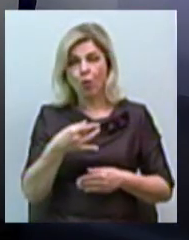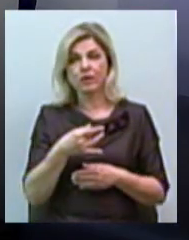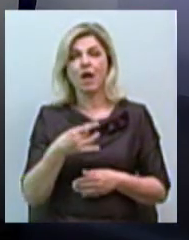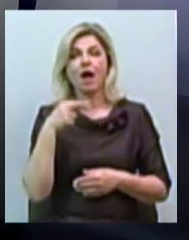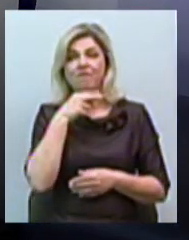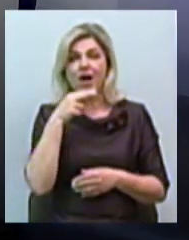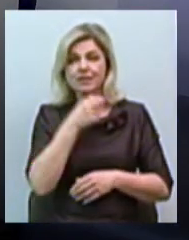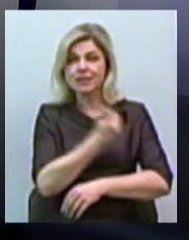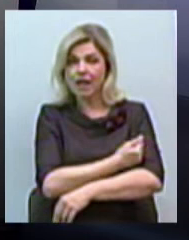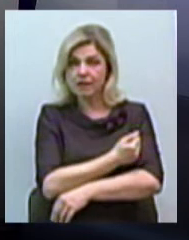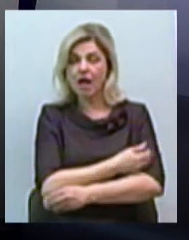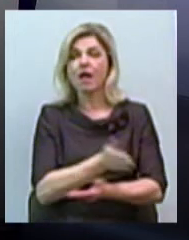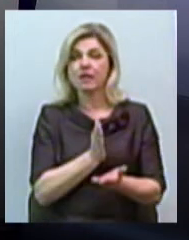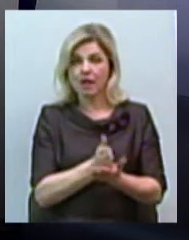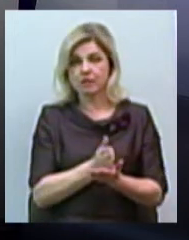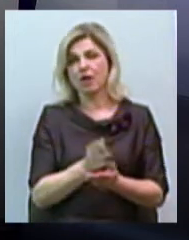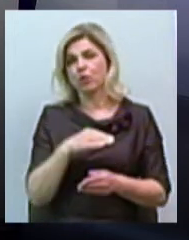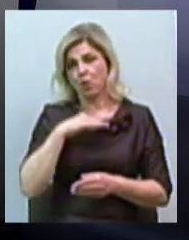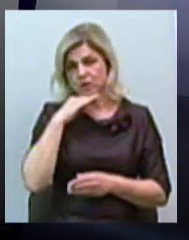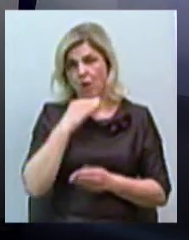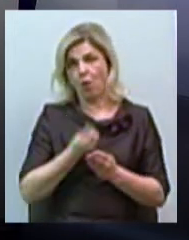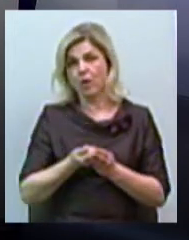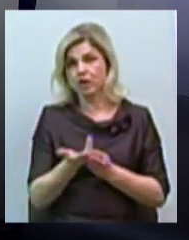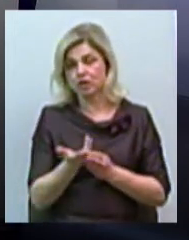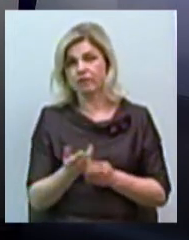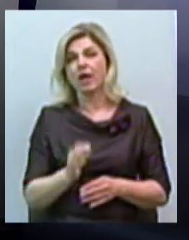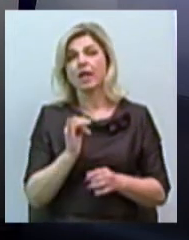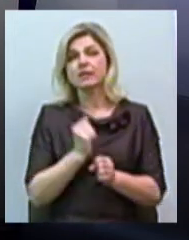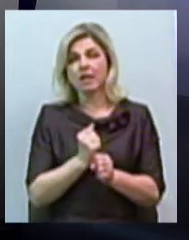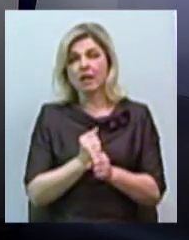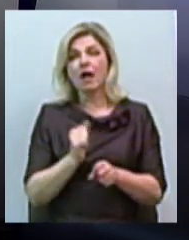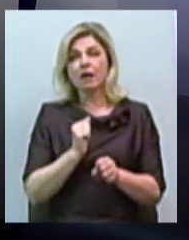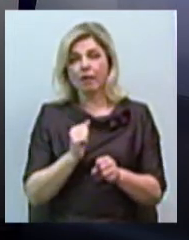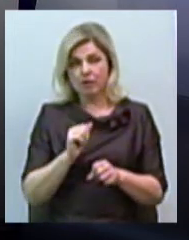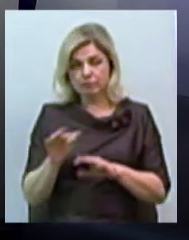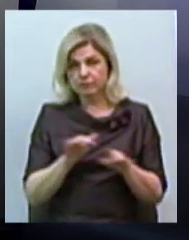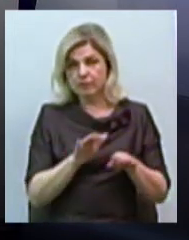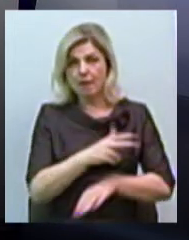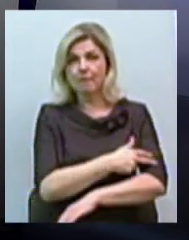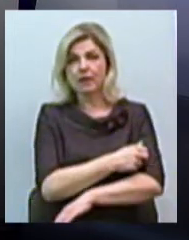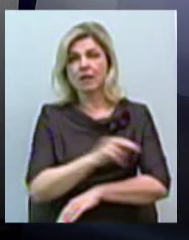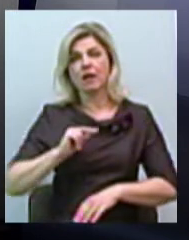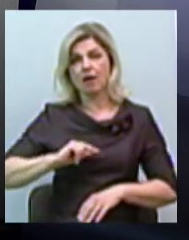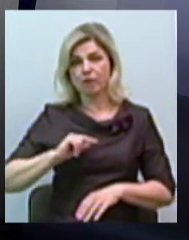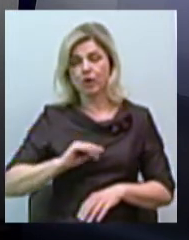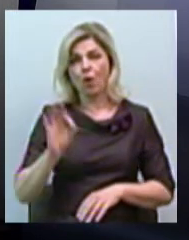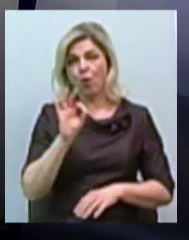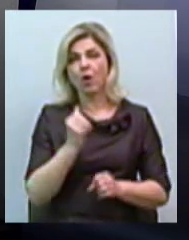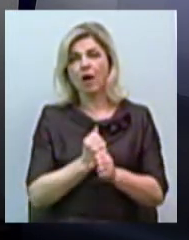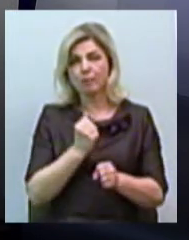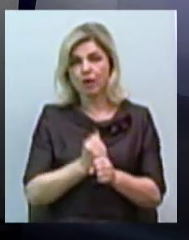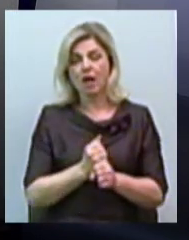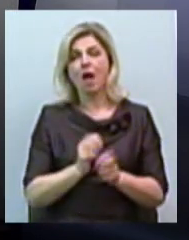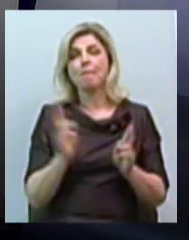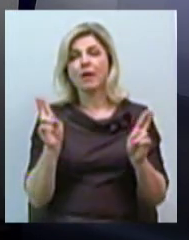в наявності у достатній кількості. Проведено роботу з медичними працівниками щодо доопрацювання алгоритму